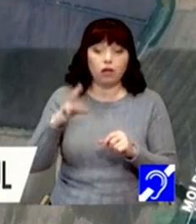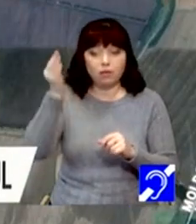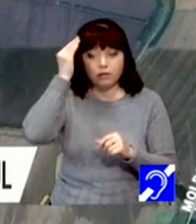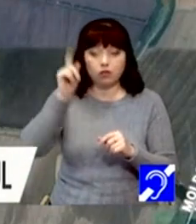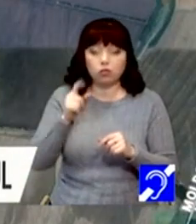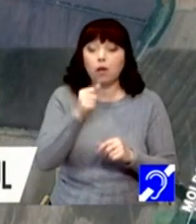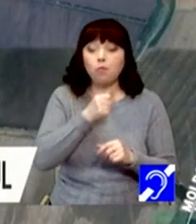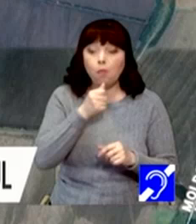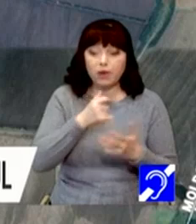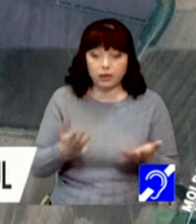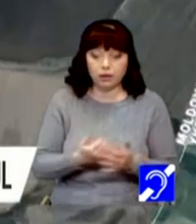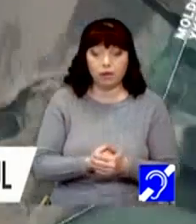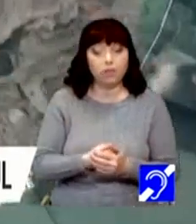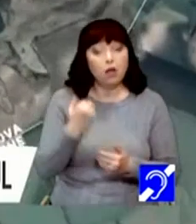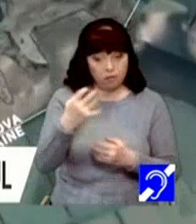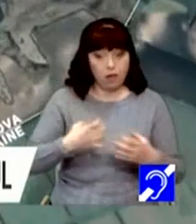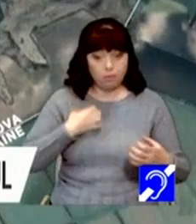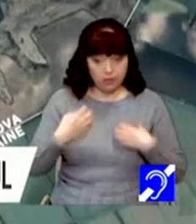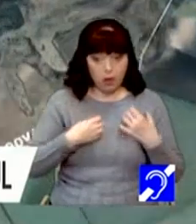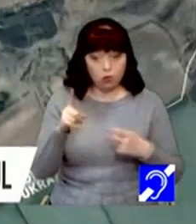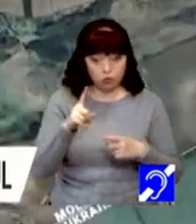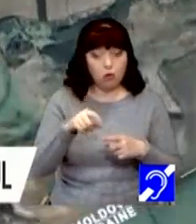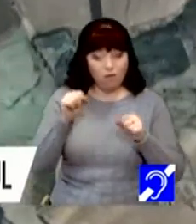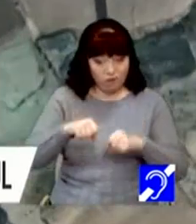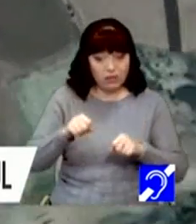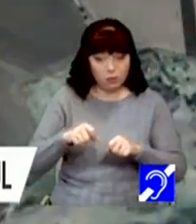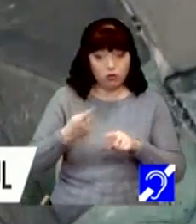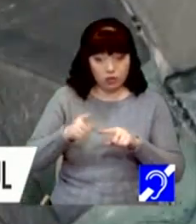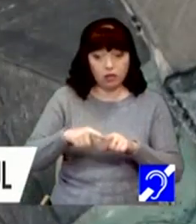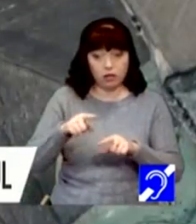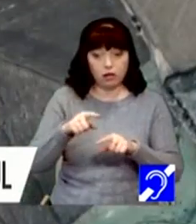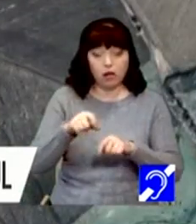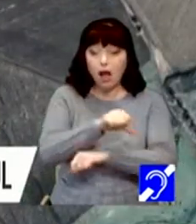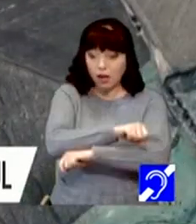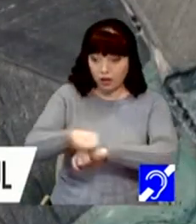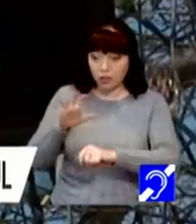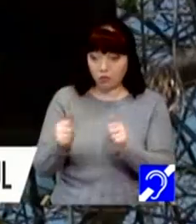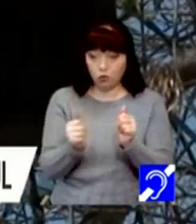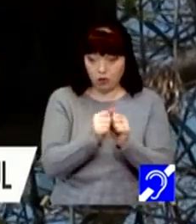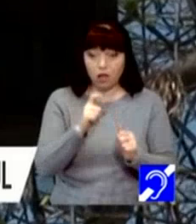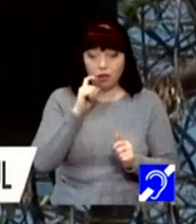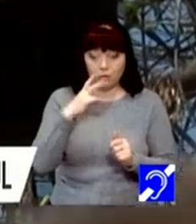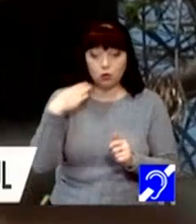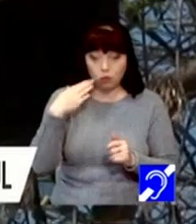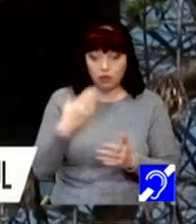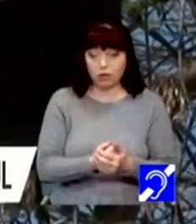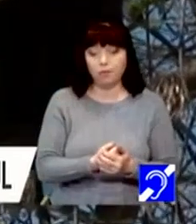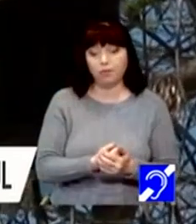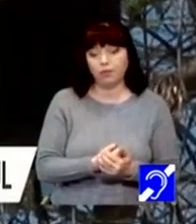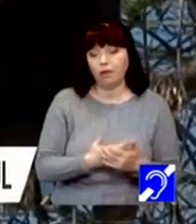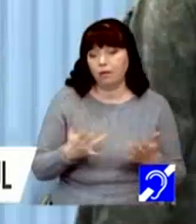îngrijorat de o posibilă dezvoltarea acestui conflict la granița cu România această